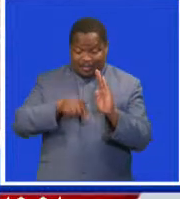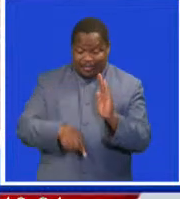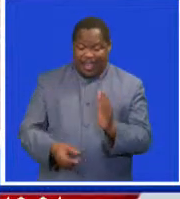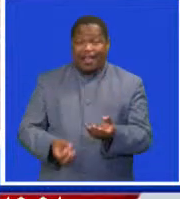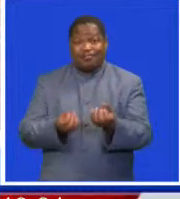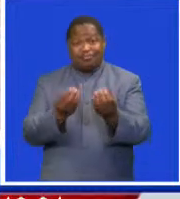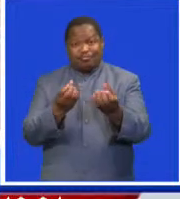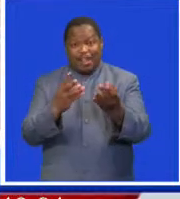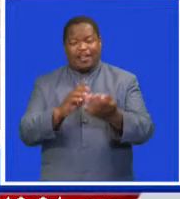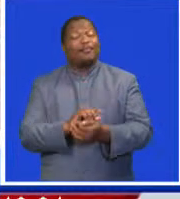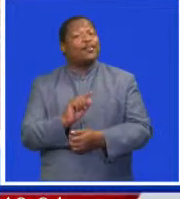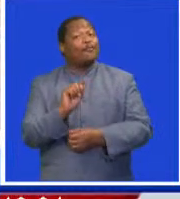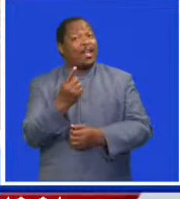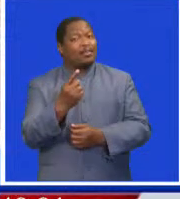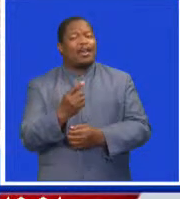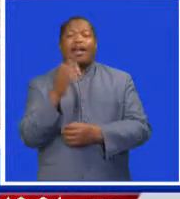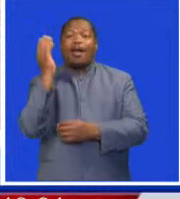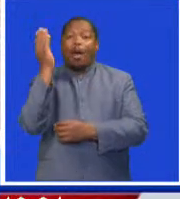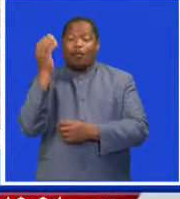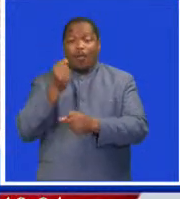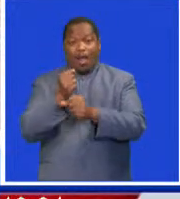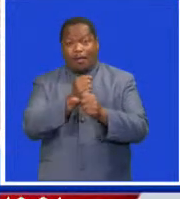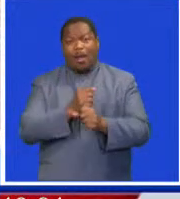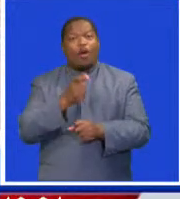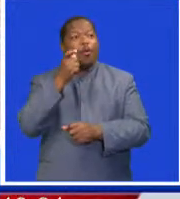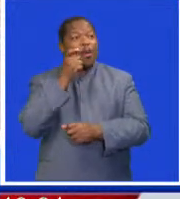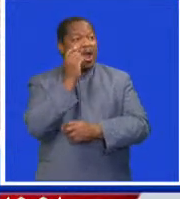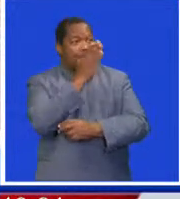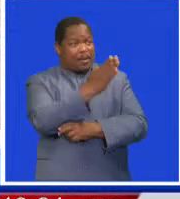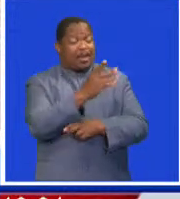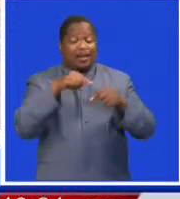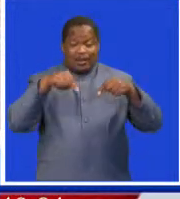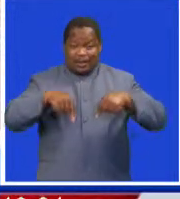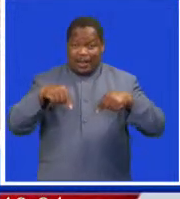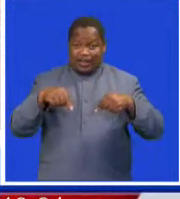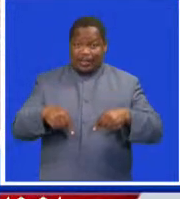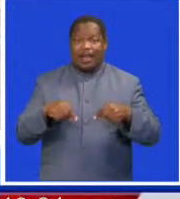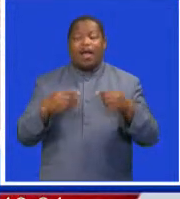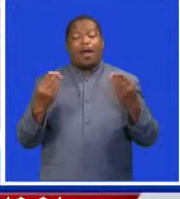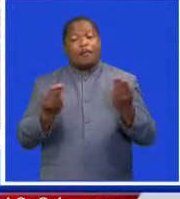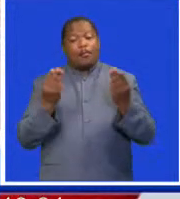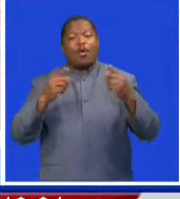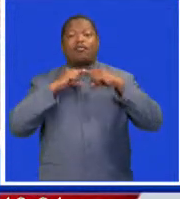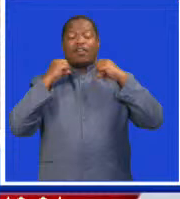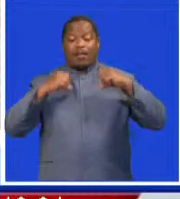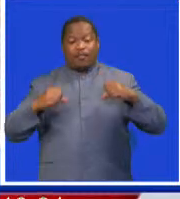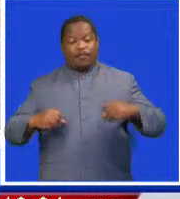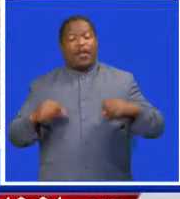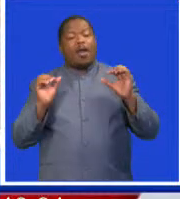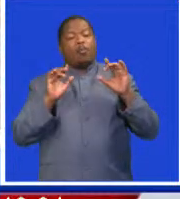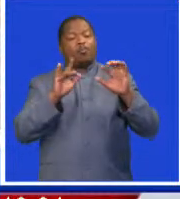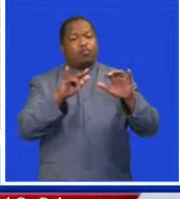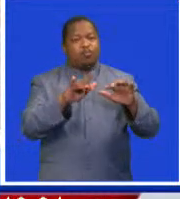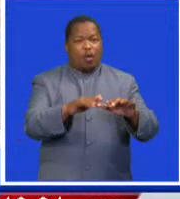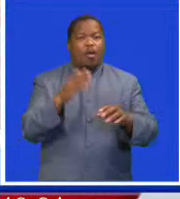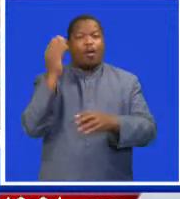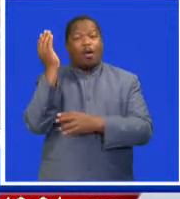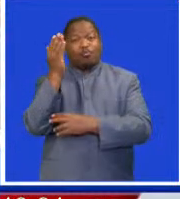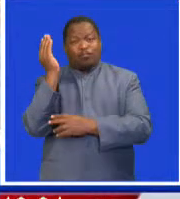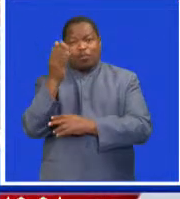khona bekubanje khona phela umthandazo isomhlolo Festival of Praise ikhona ke inzathele emsakazweni lethombe eSwatini TV sandile makhanya